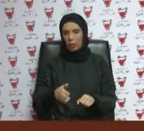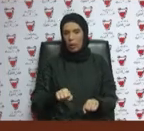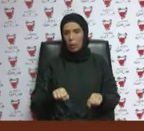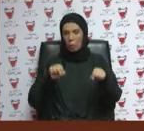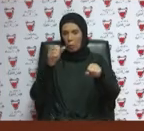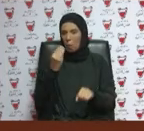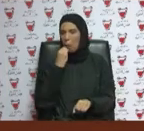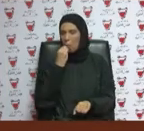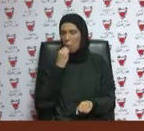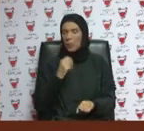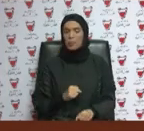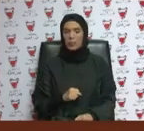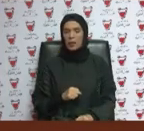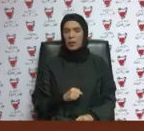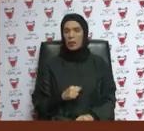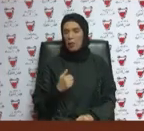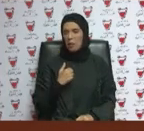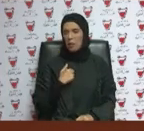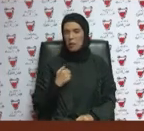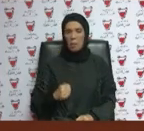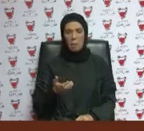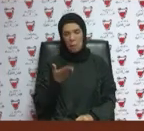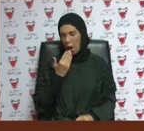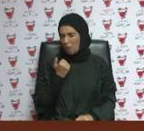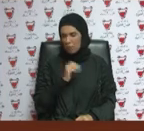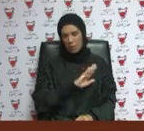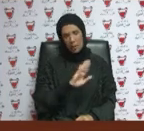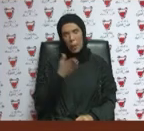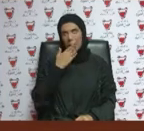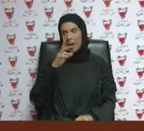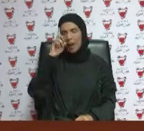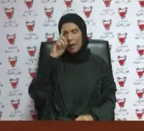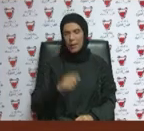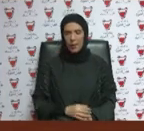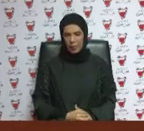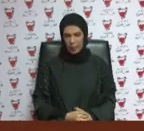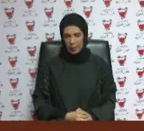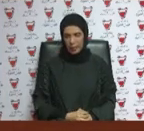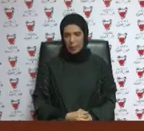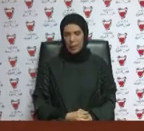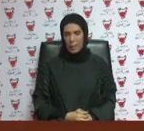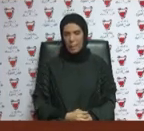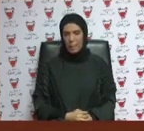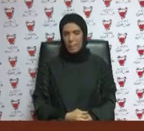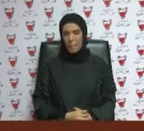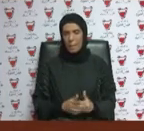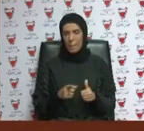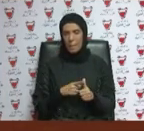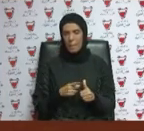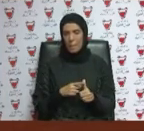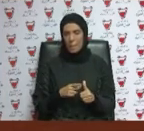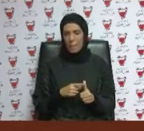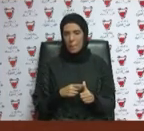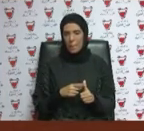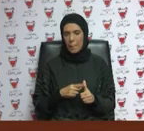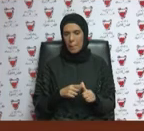الغذائية. أما نحن في البحرين فلم نعاني من كل هذا. معالي الرئيس، أود أن أذكر أن